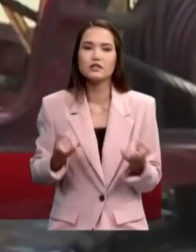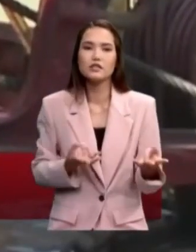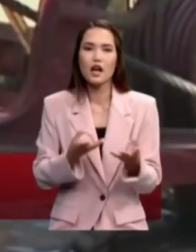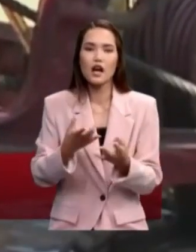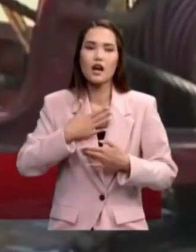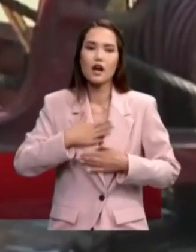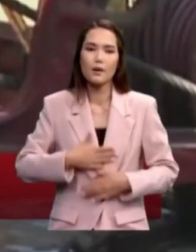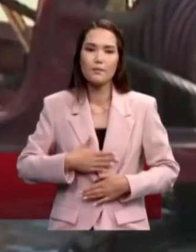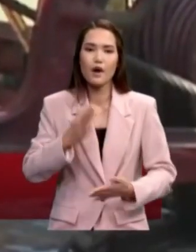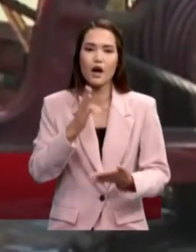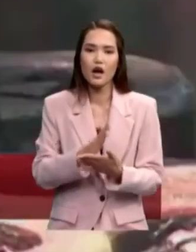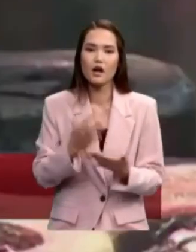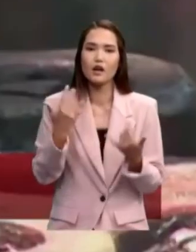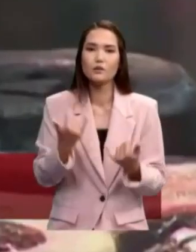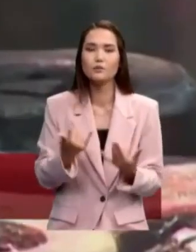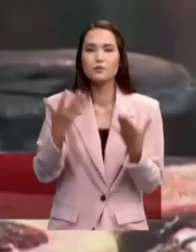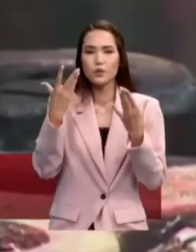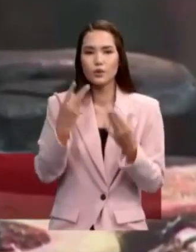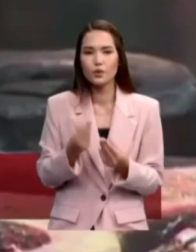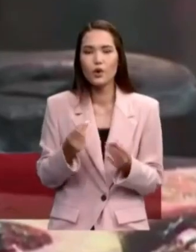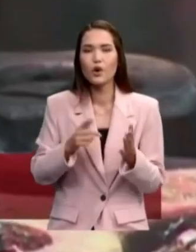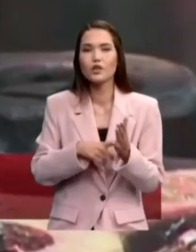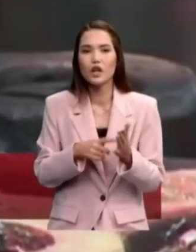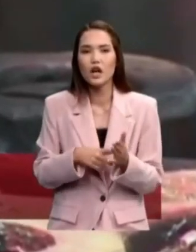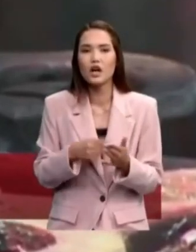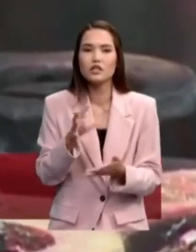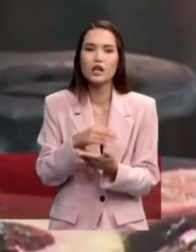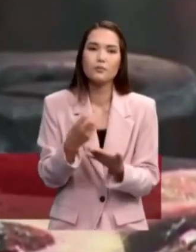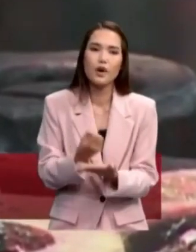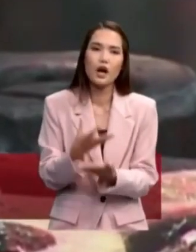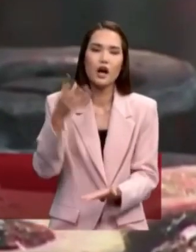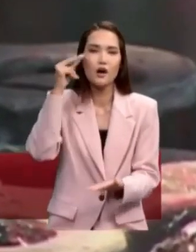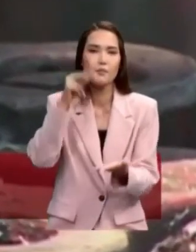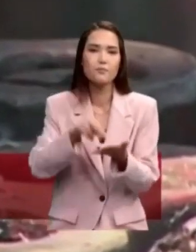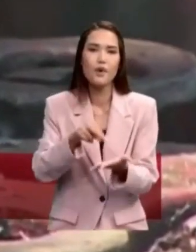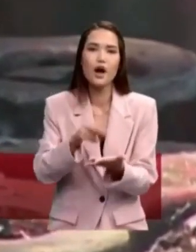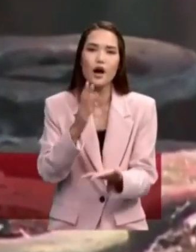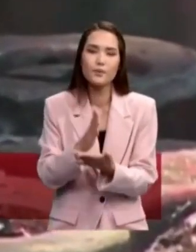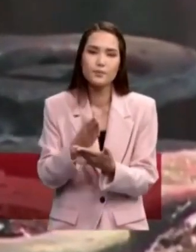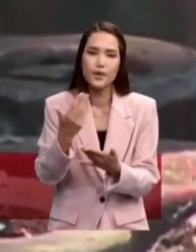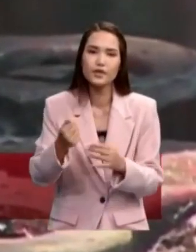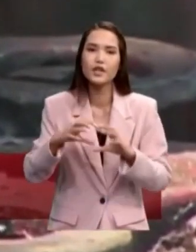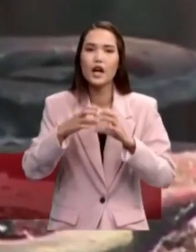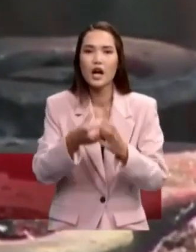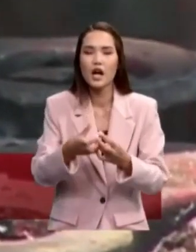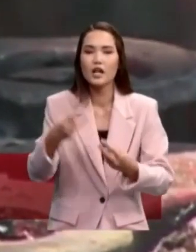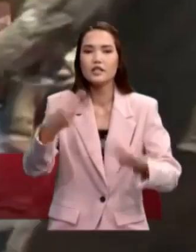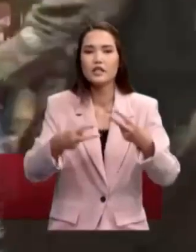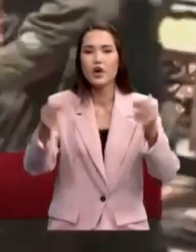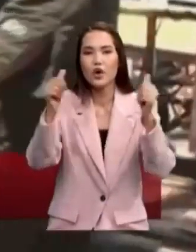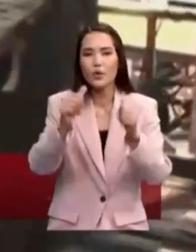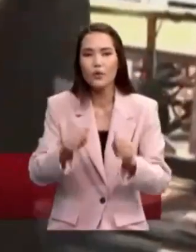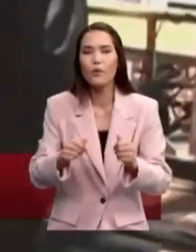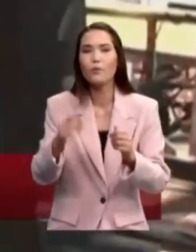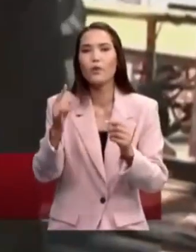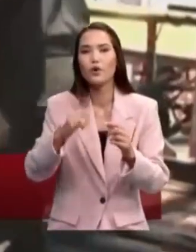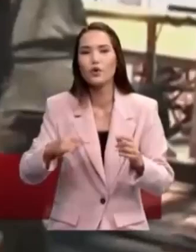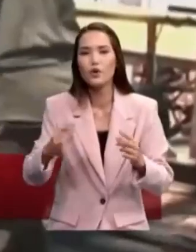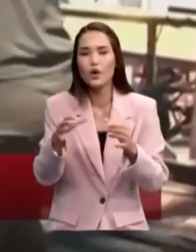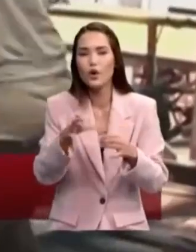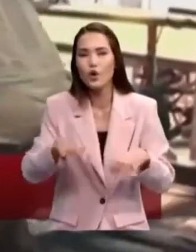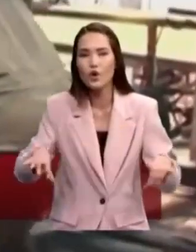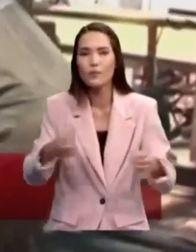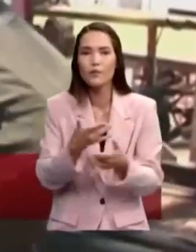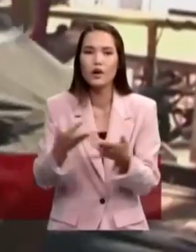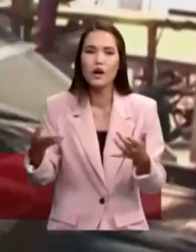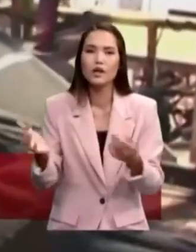қанағаттандырады. Өйткені бүгінгі таңда қажет темір шетелден қымбат бағаға келеді. Ал халықаралық талаптарға сай салынатын құбыр өнімдерін шығаратын зауыт